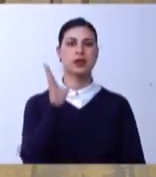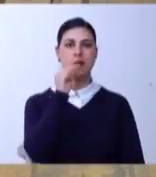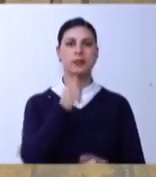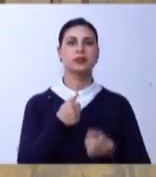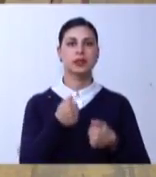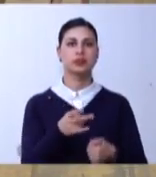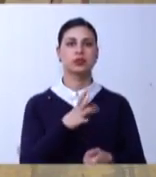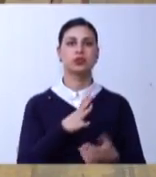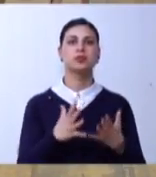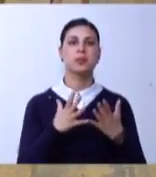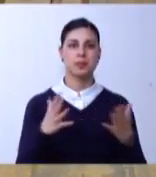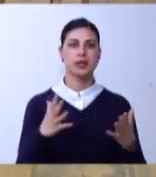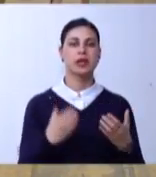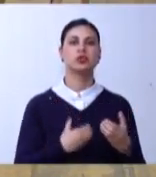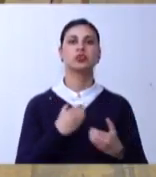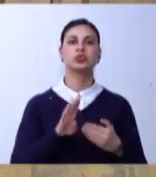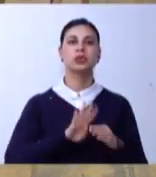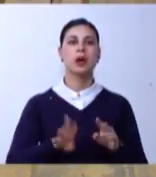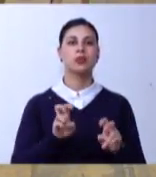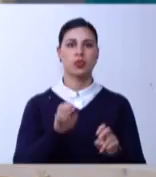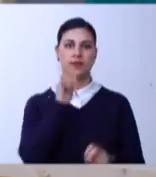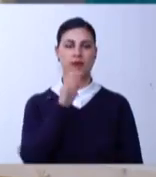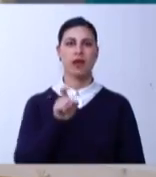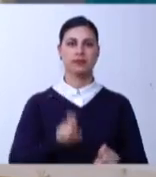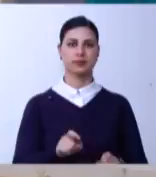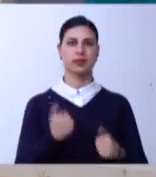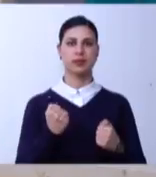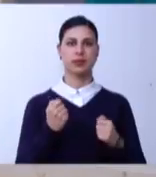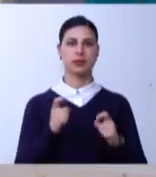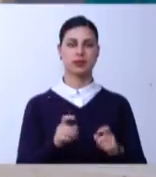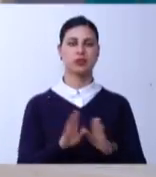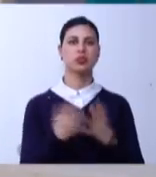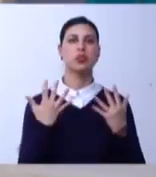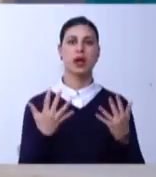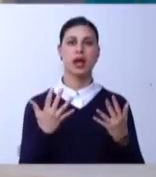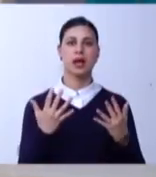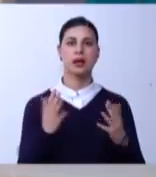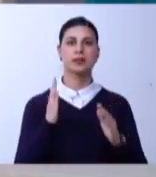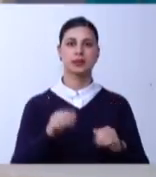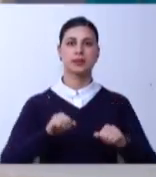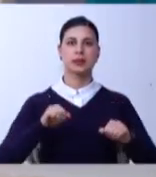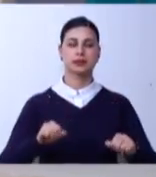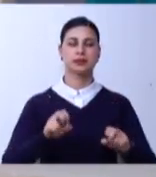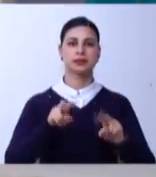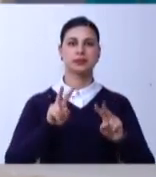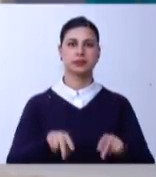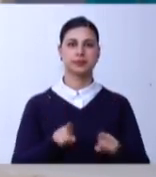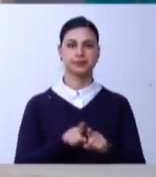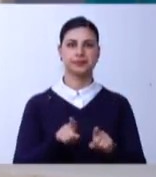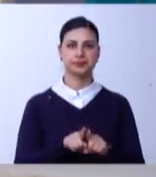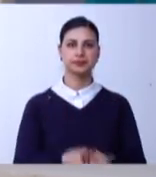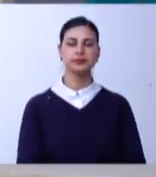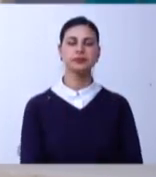დაეხმარება, რომ იყოს უფრო მეტად უსაფრთხოების განცდა ქონდეს. ასევე ხელები, რომელსაც მოათავსებს